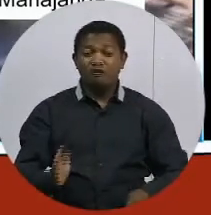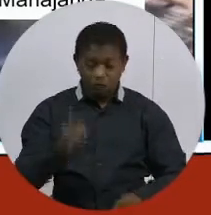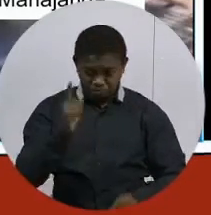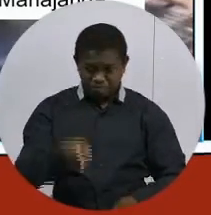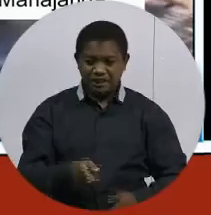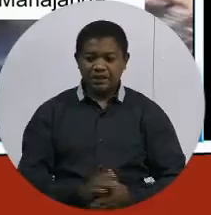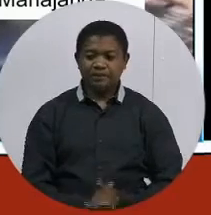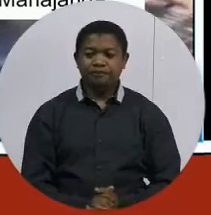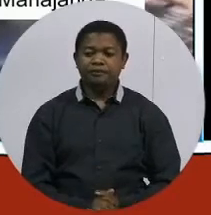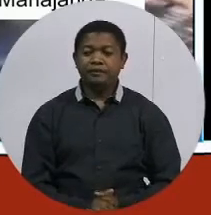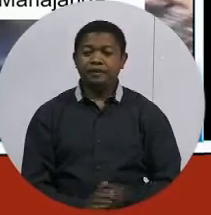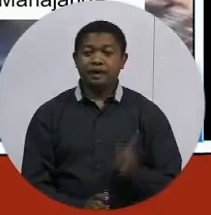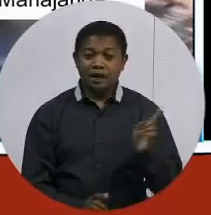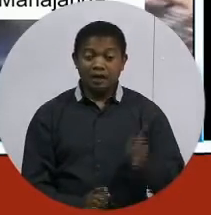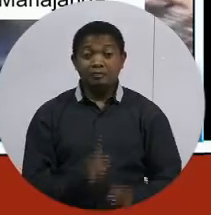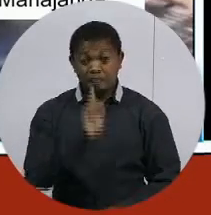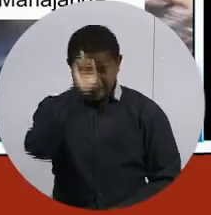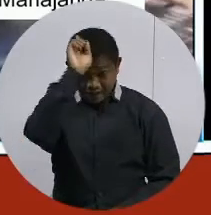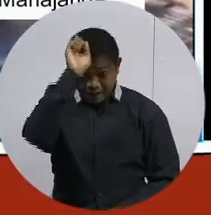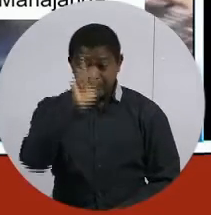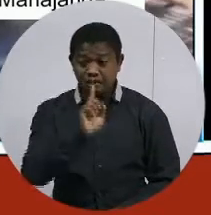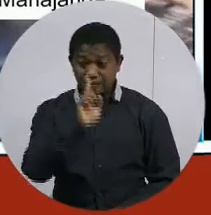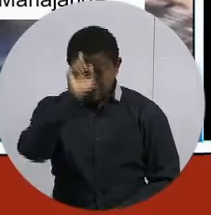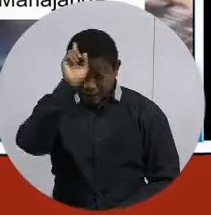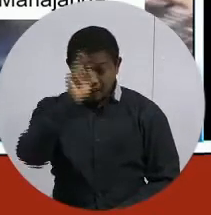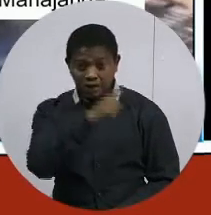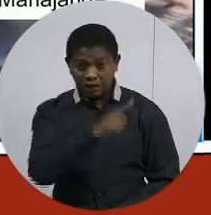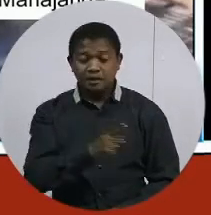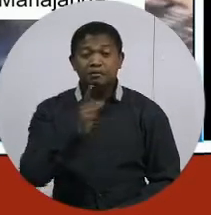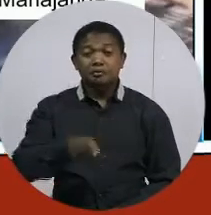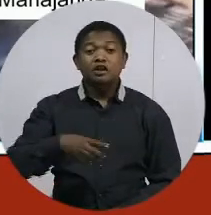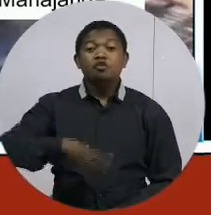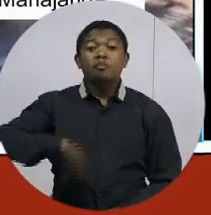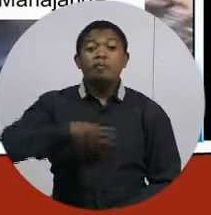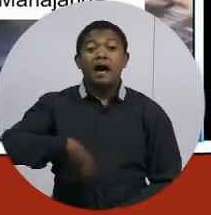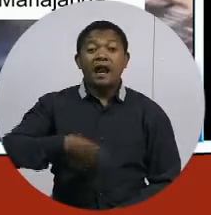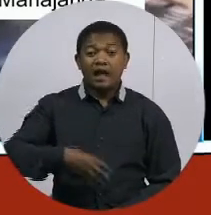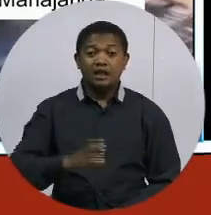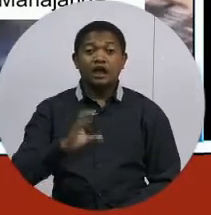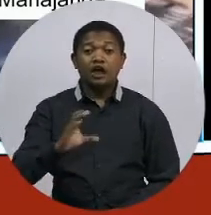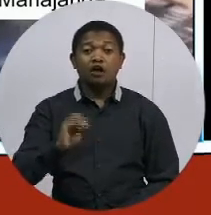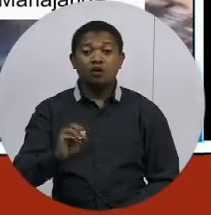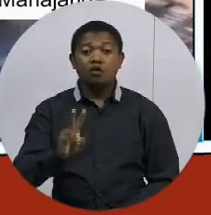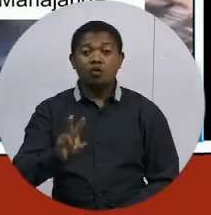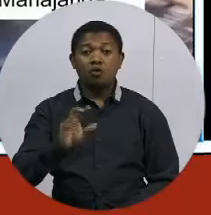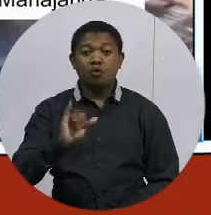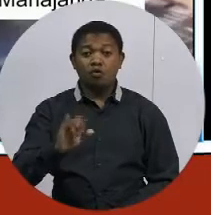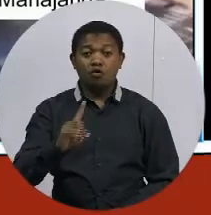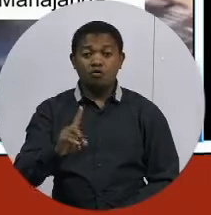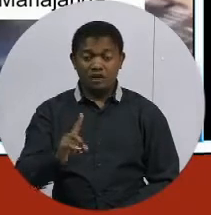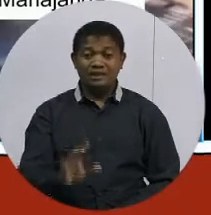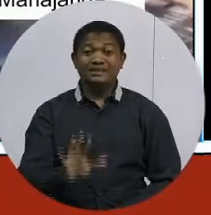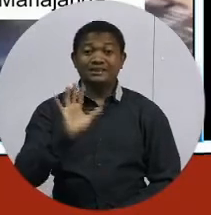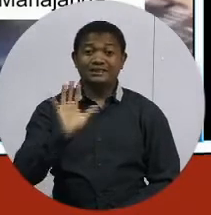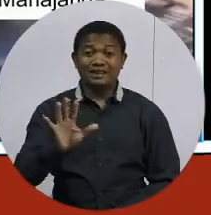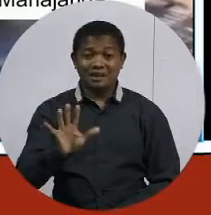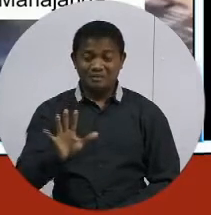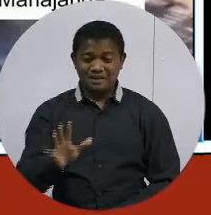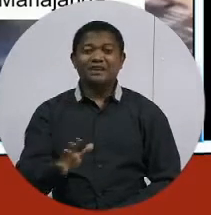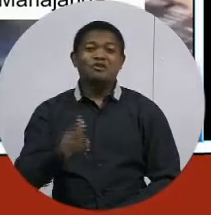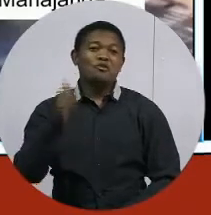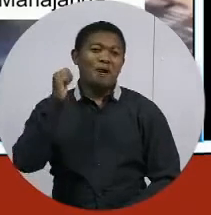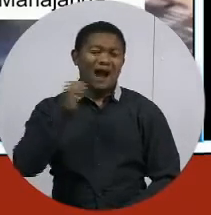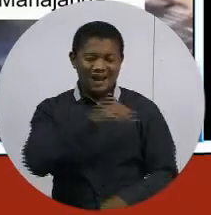sitrana avokoa ireo marary ny covid-19 5 no tsaboana tao amin'ny hôpitaly manara-penitra mahavoky atsimo